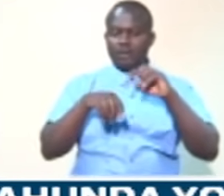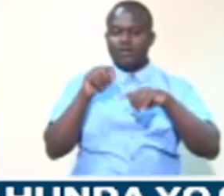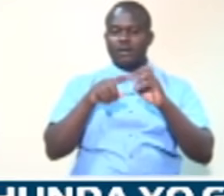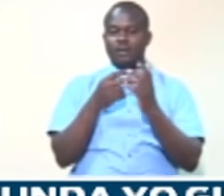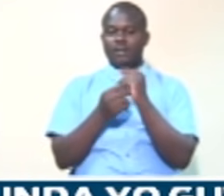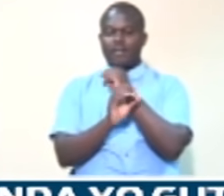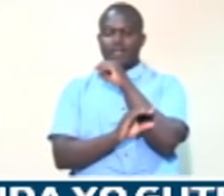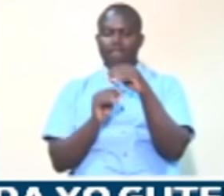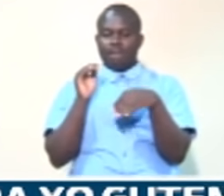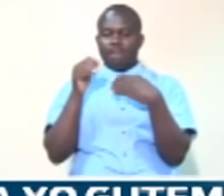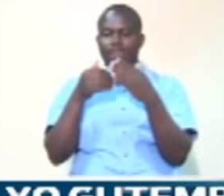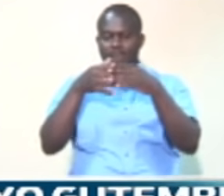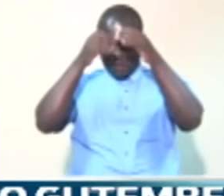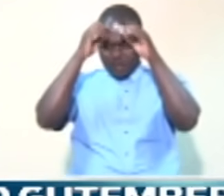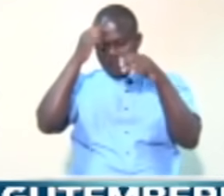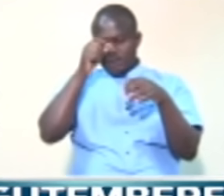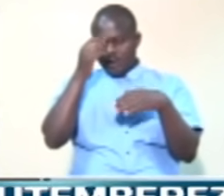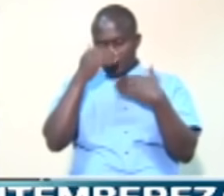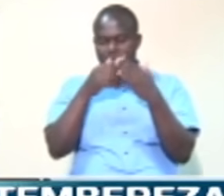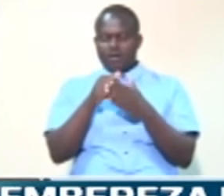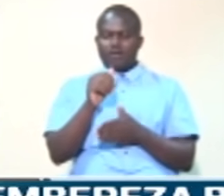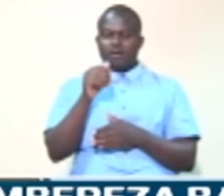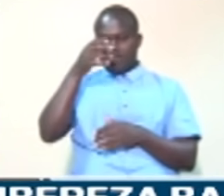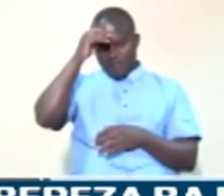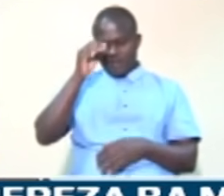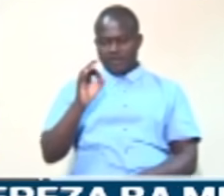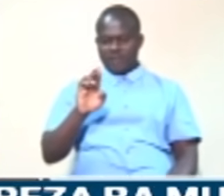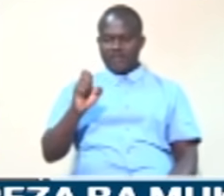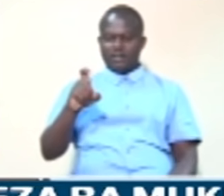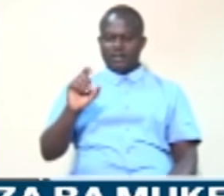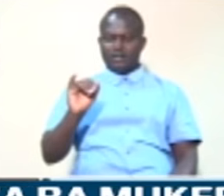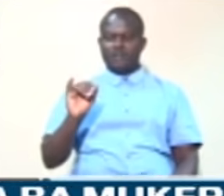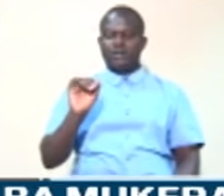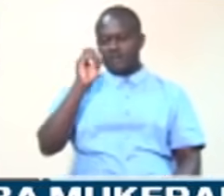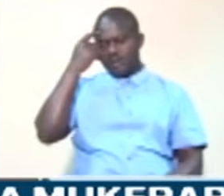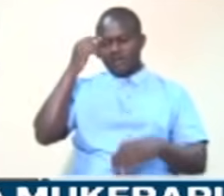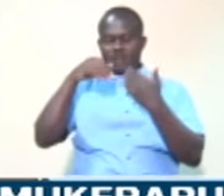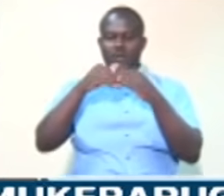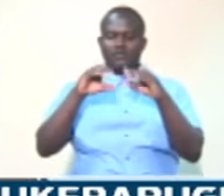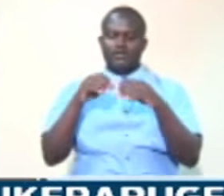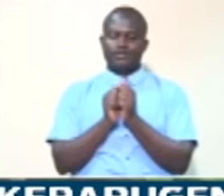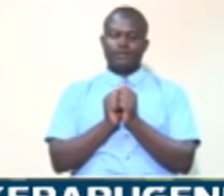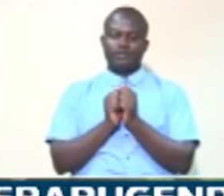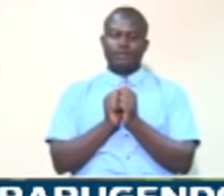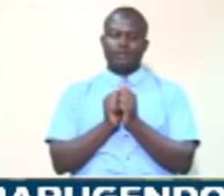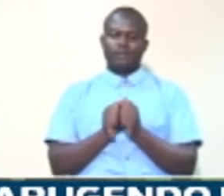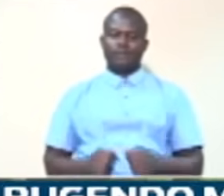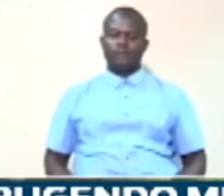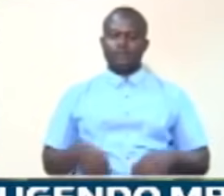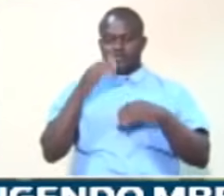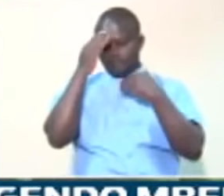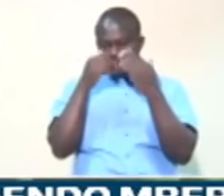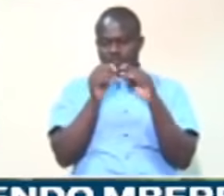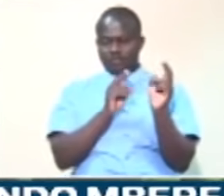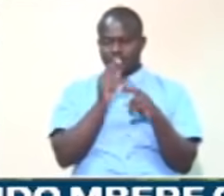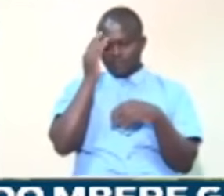byombi, Paul Kagame w'u Rwanda na Antoine Felix Tshisekedi wa Repubulika Iharanira Demokarasi ya Kongo. Uko n'ubundi kugira